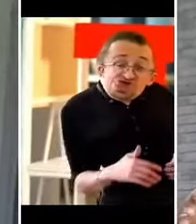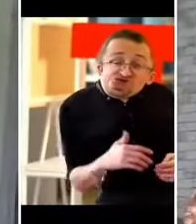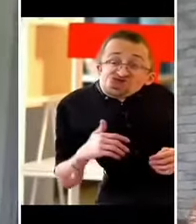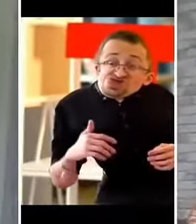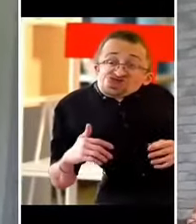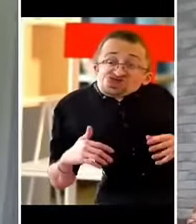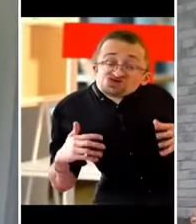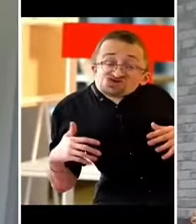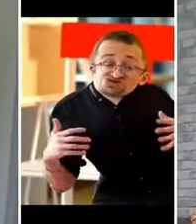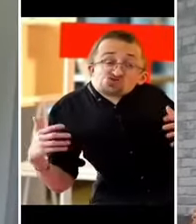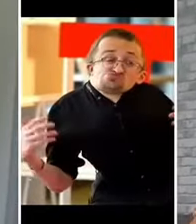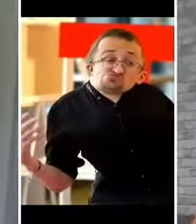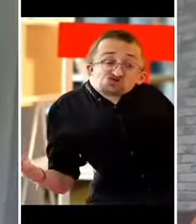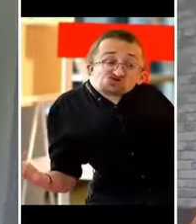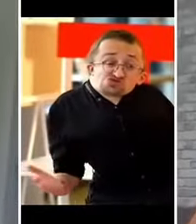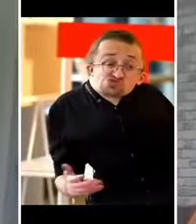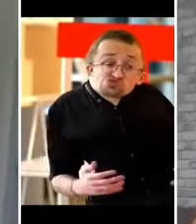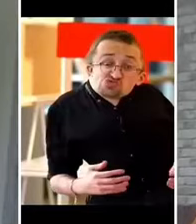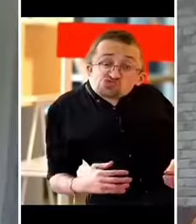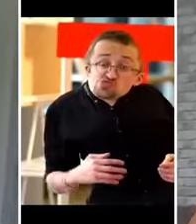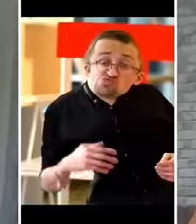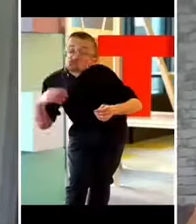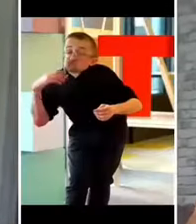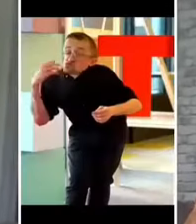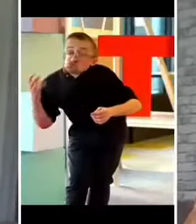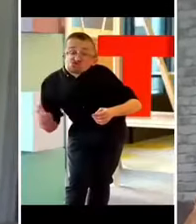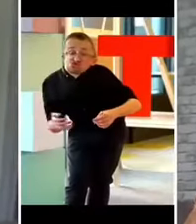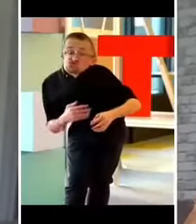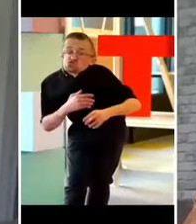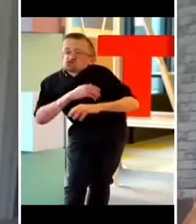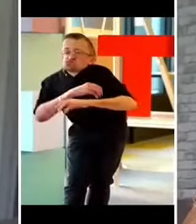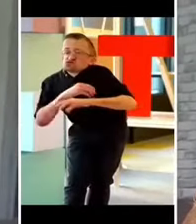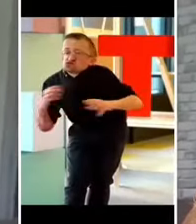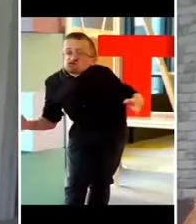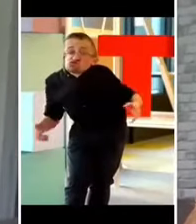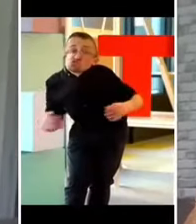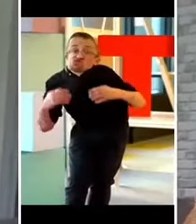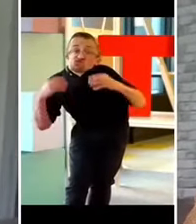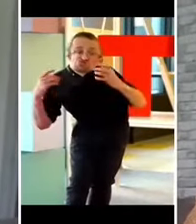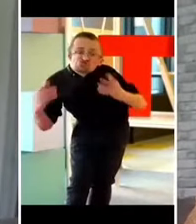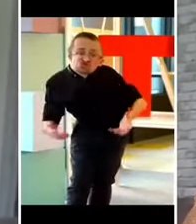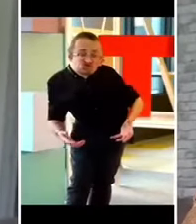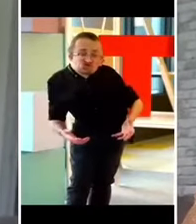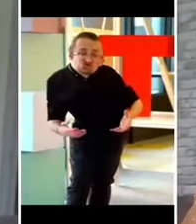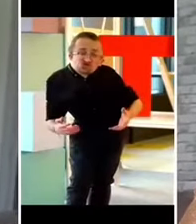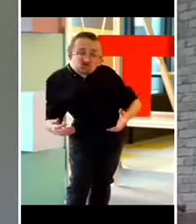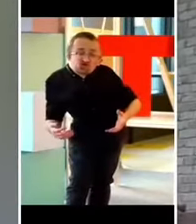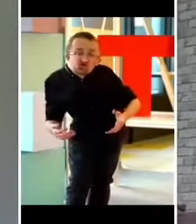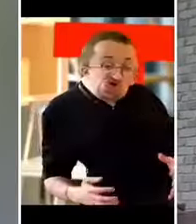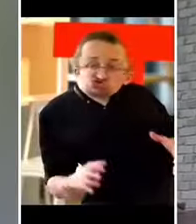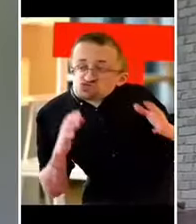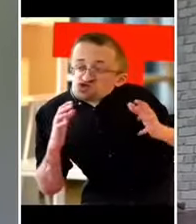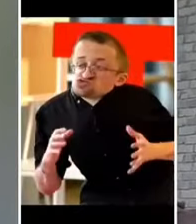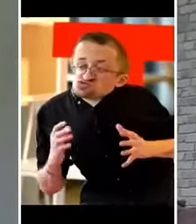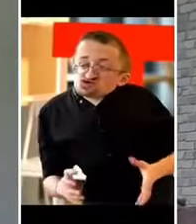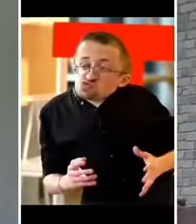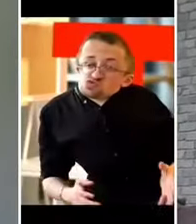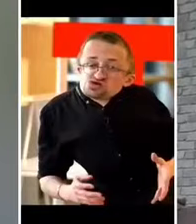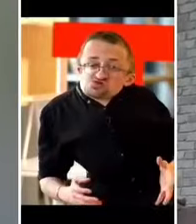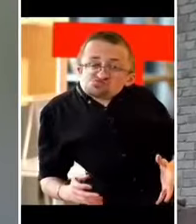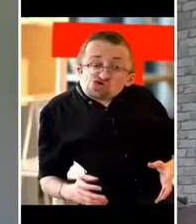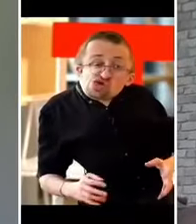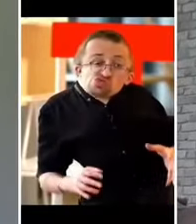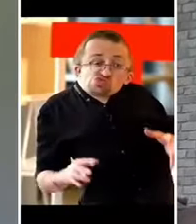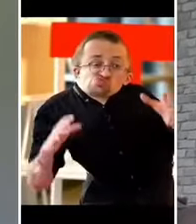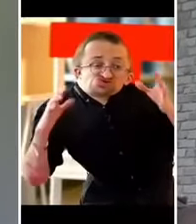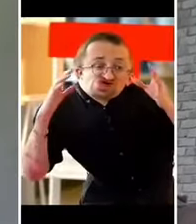tunnel. Et si on est plus fragile que d'autres, on pense même au pire. On a envie que tout ça s'arrête. On a envie d'en finir. J'aimerais que dans ces